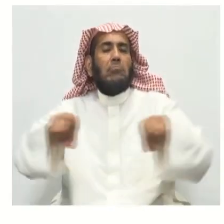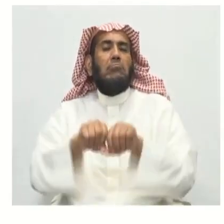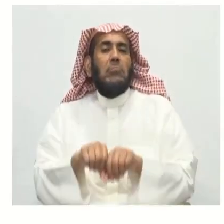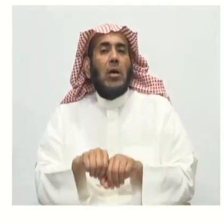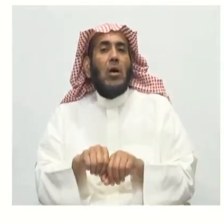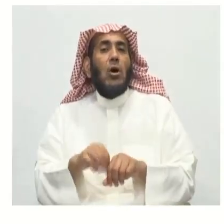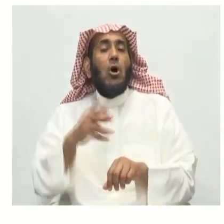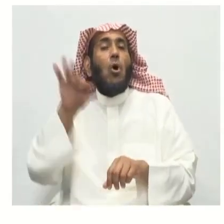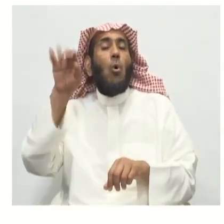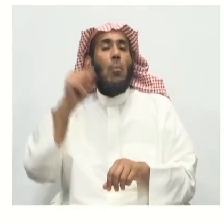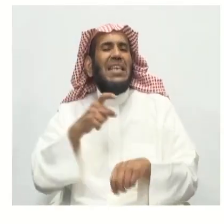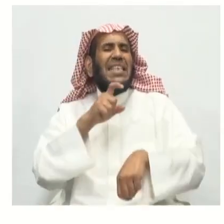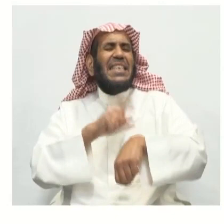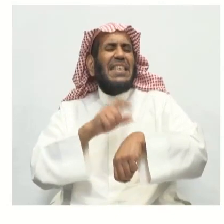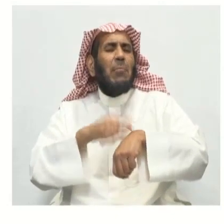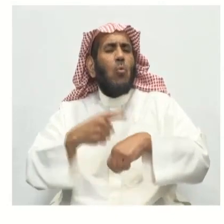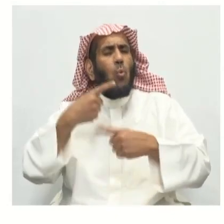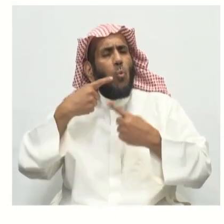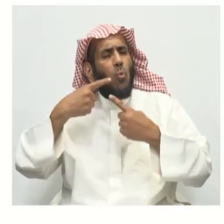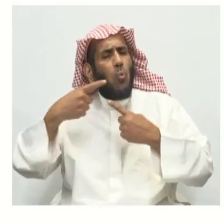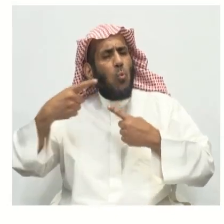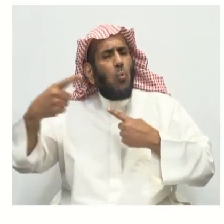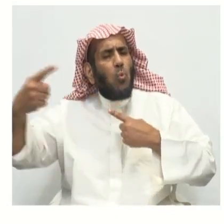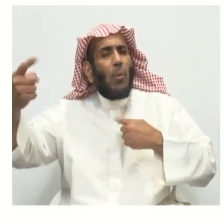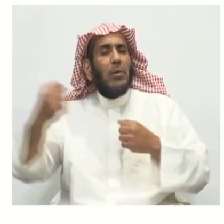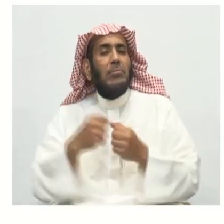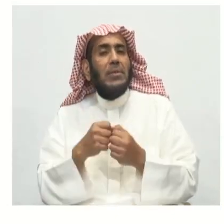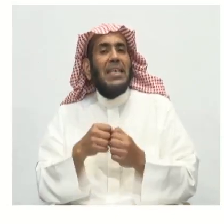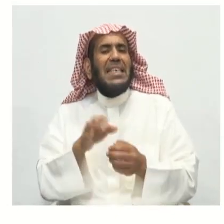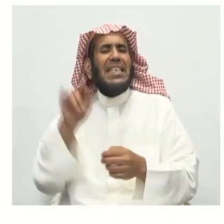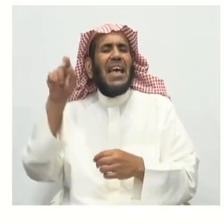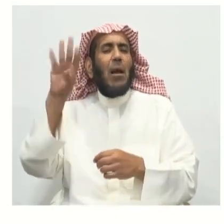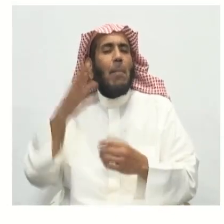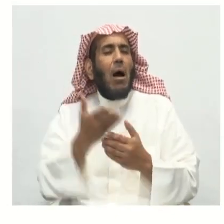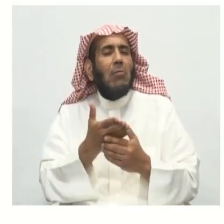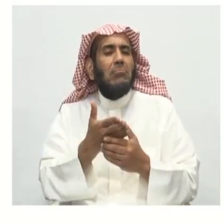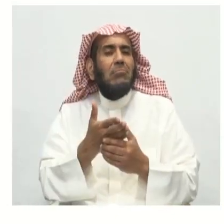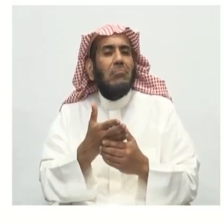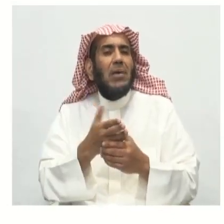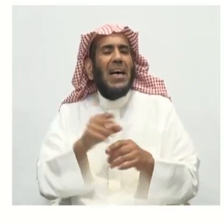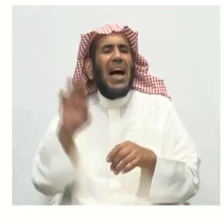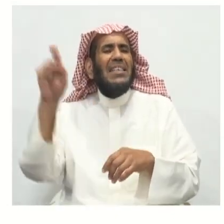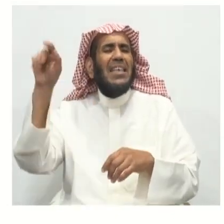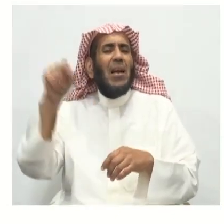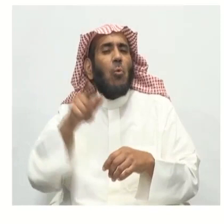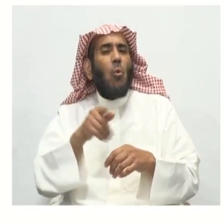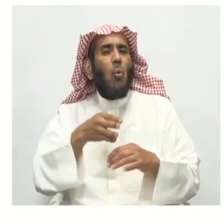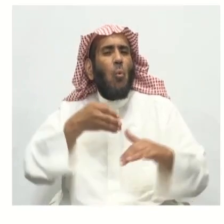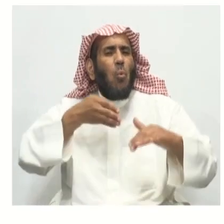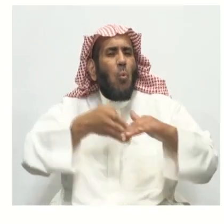حقب يعني زمنا طويلا سرب السرب هو